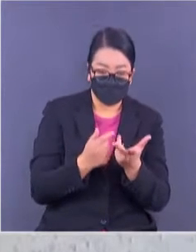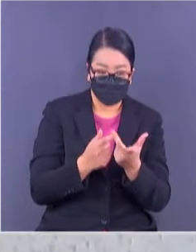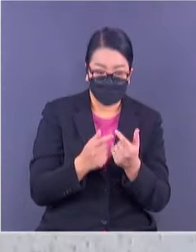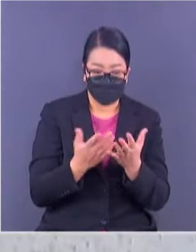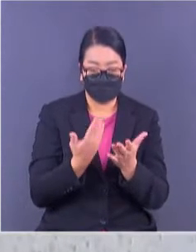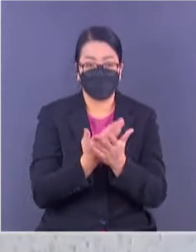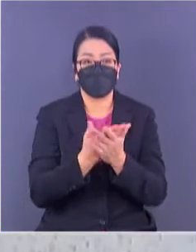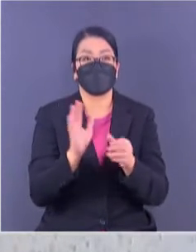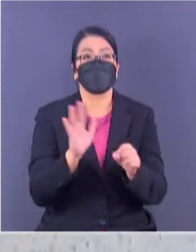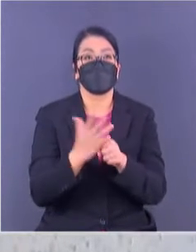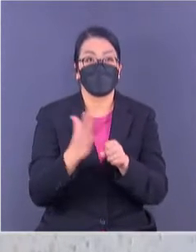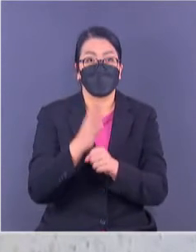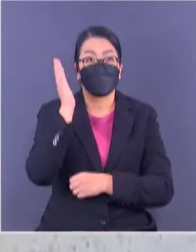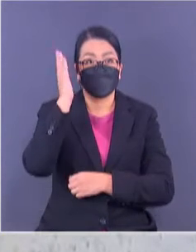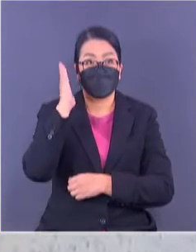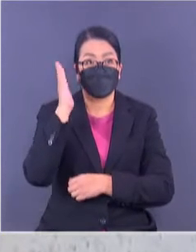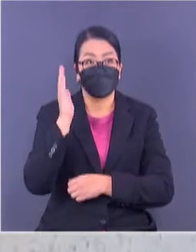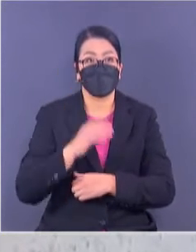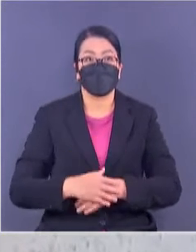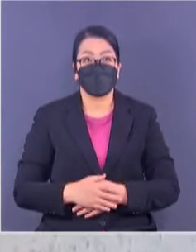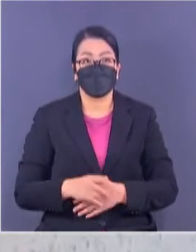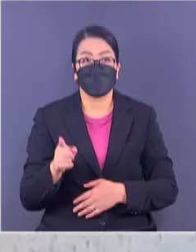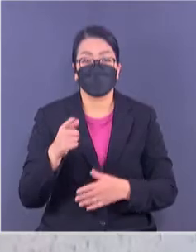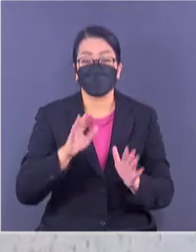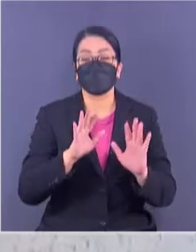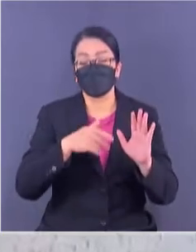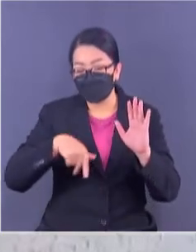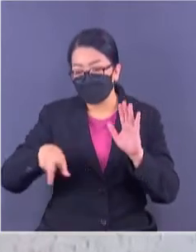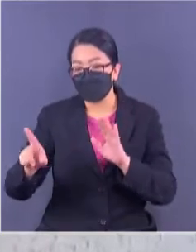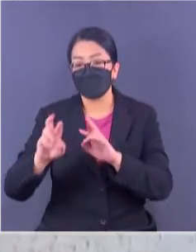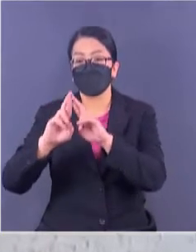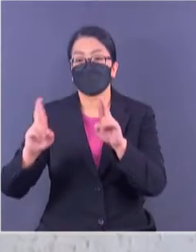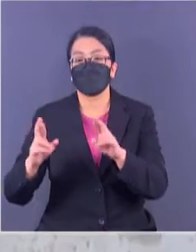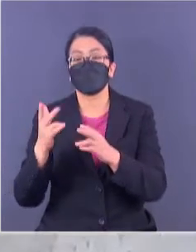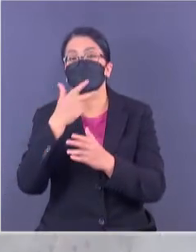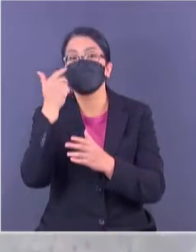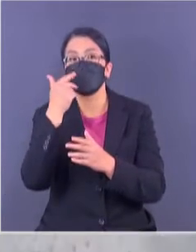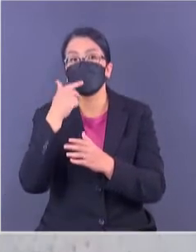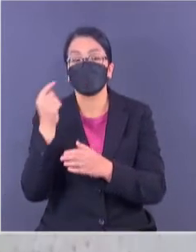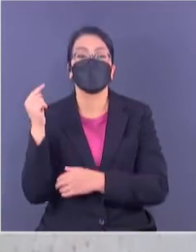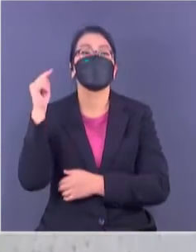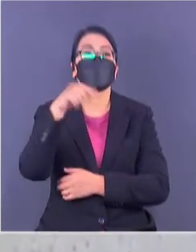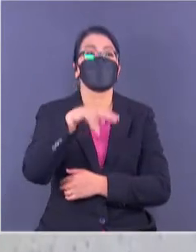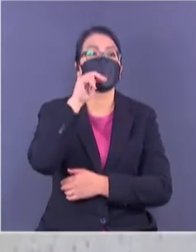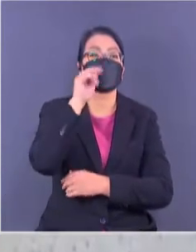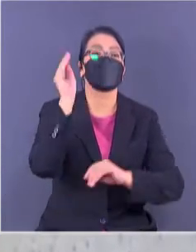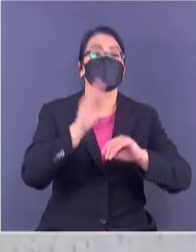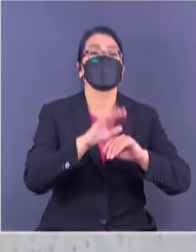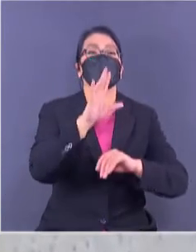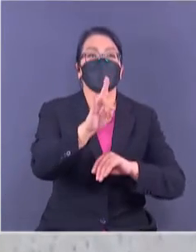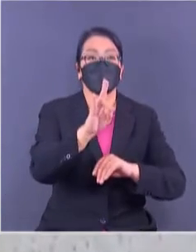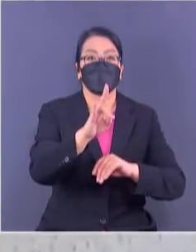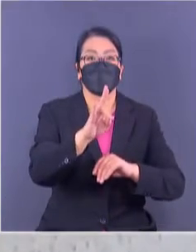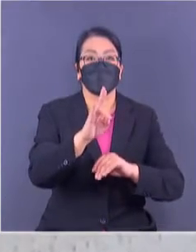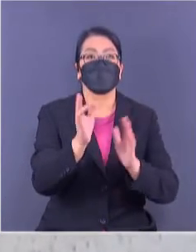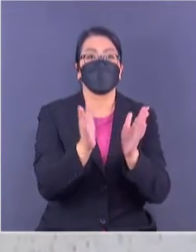ทอนไม่พอครับชายคนดังกล่าวก็เลยเดินไปที่ร้านเค้กพร้อมกับตะโกนกลับมาสั่งน้ำเพิ่มบอกเอ้าเพิ่มเป็น7แก้ว โอ้โห